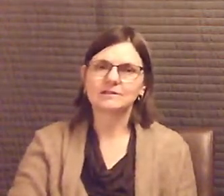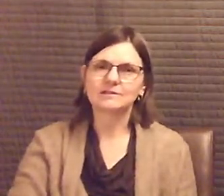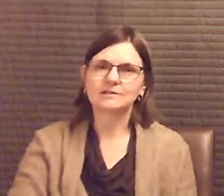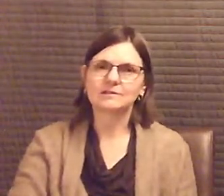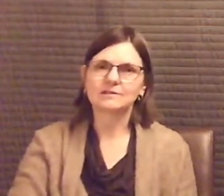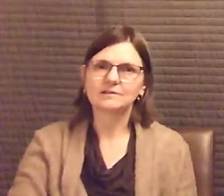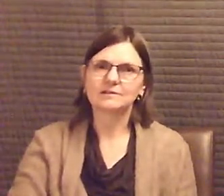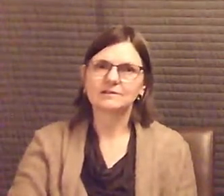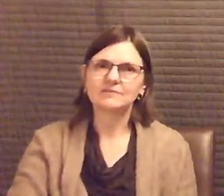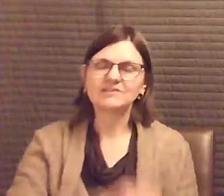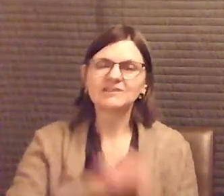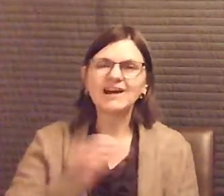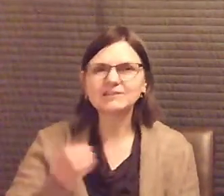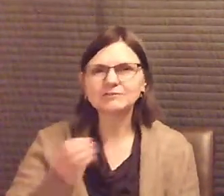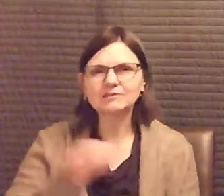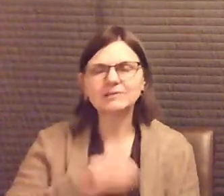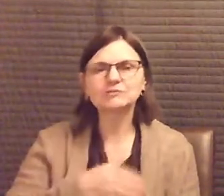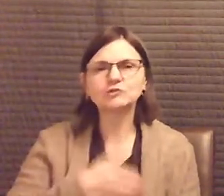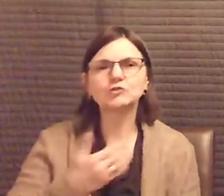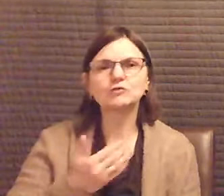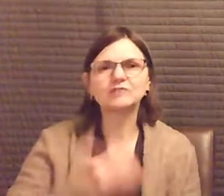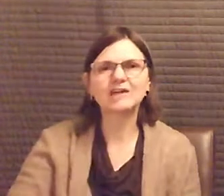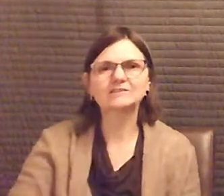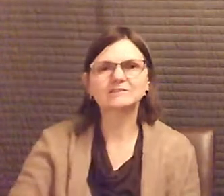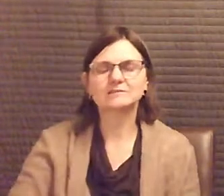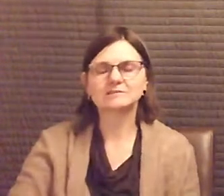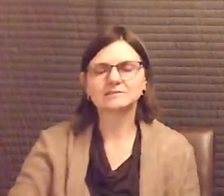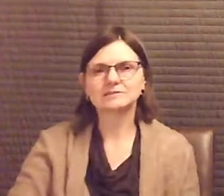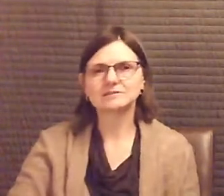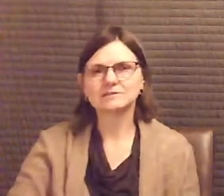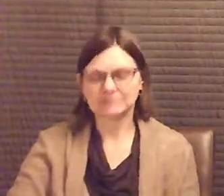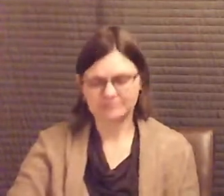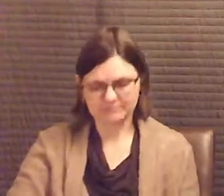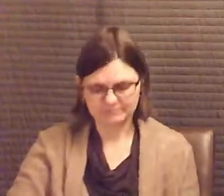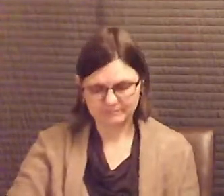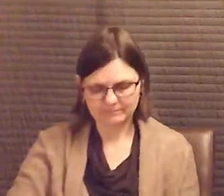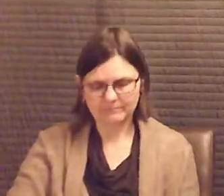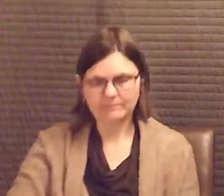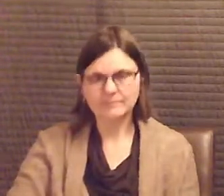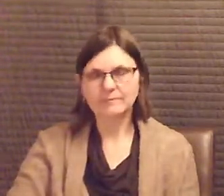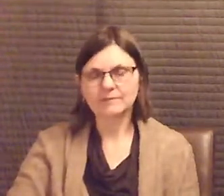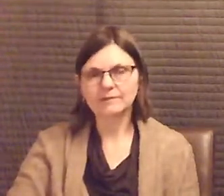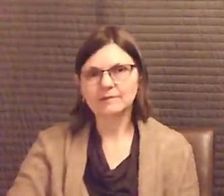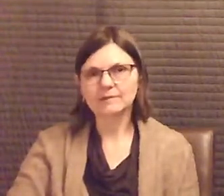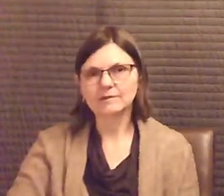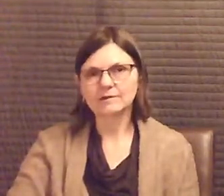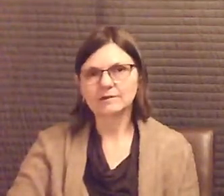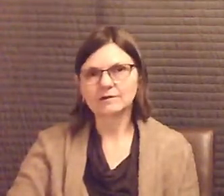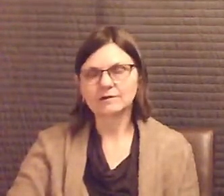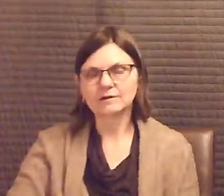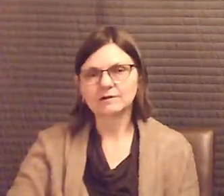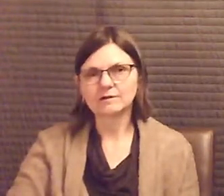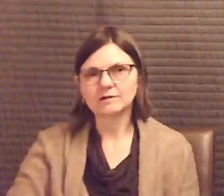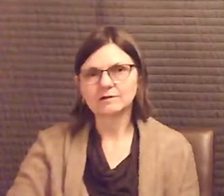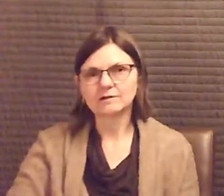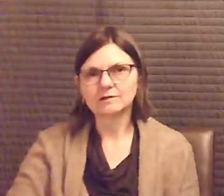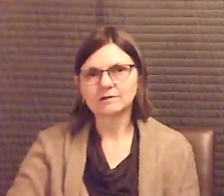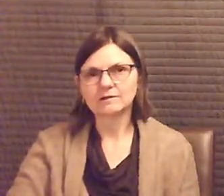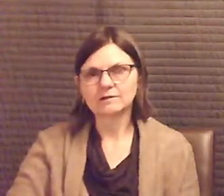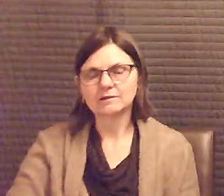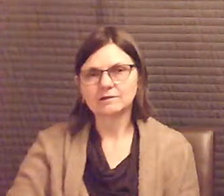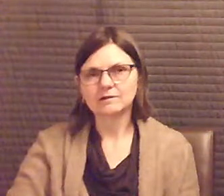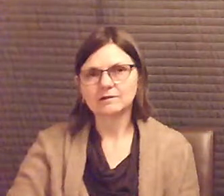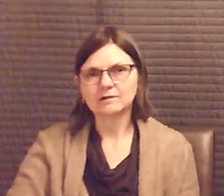en de mens ga als het hart van de mens wordt het over haakje en stolde minus de dag provider voor